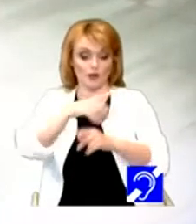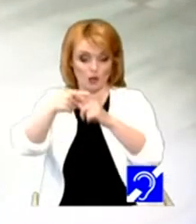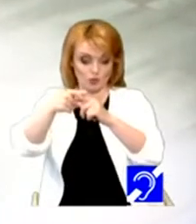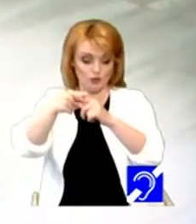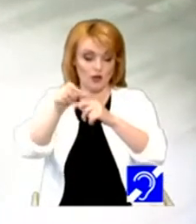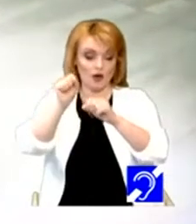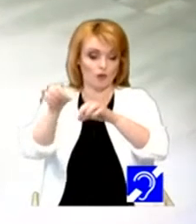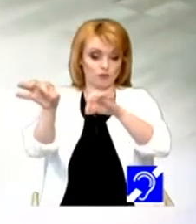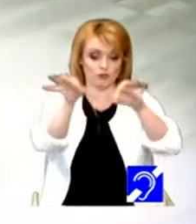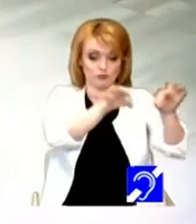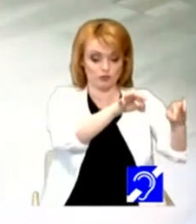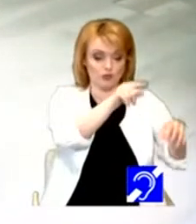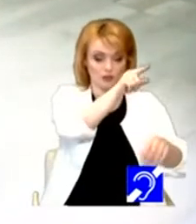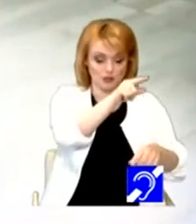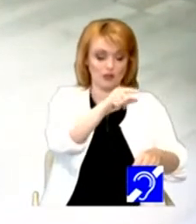и в